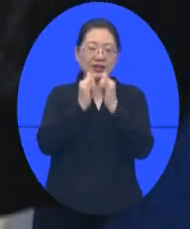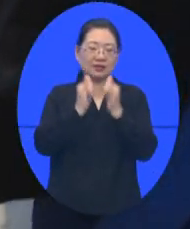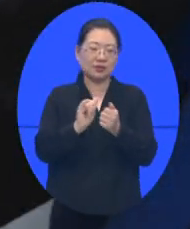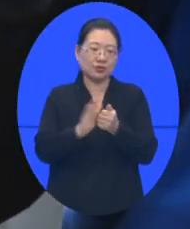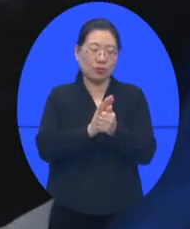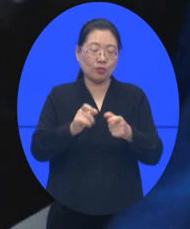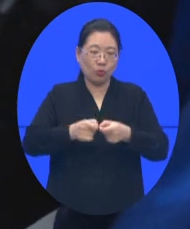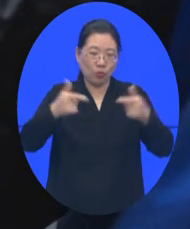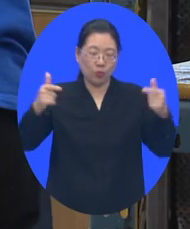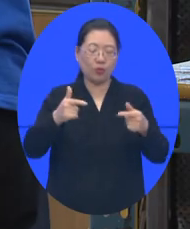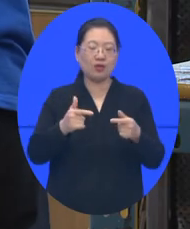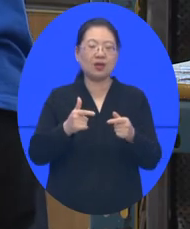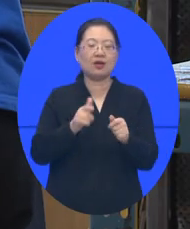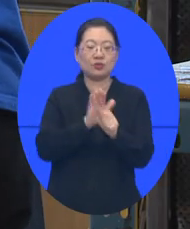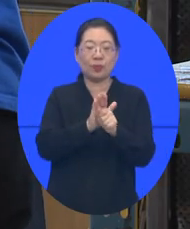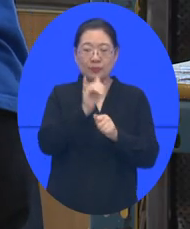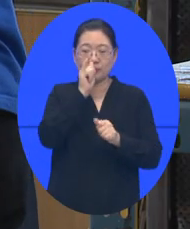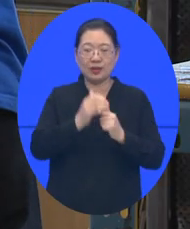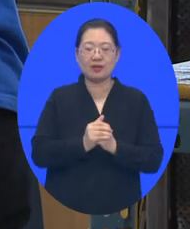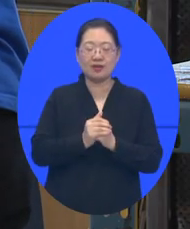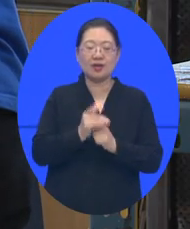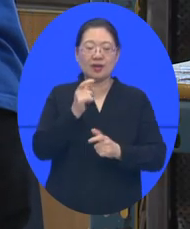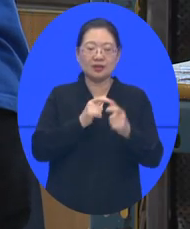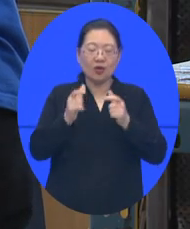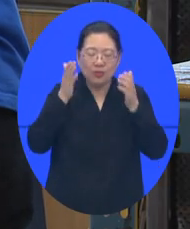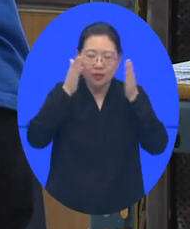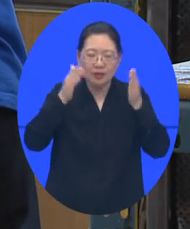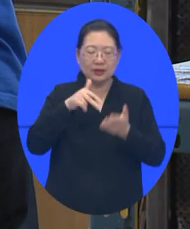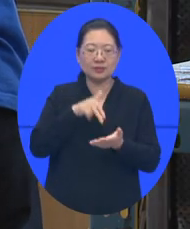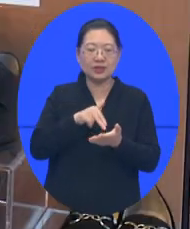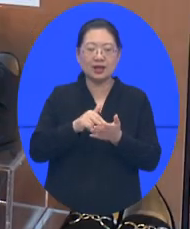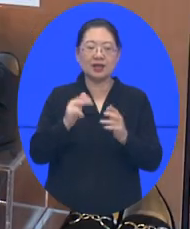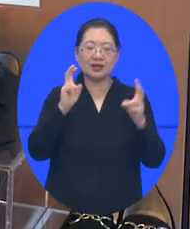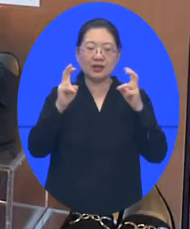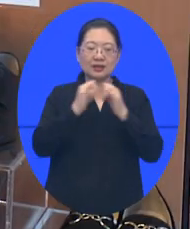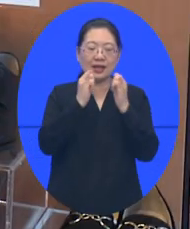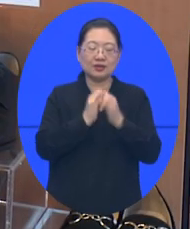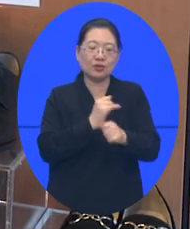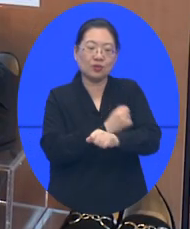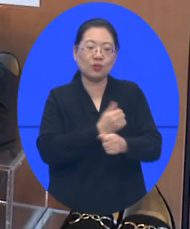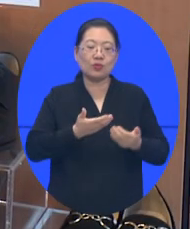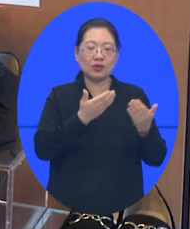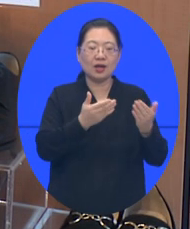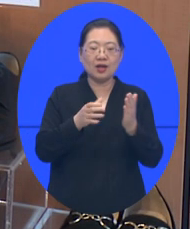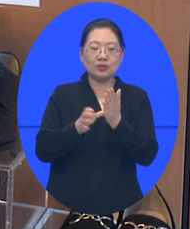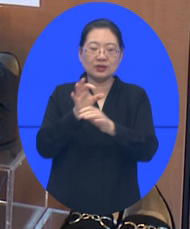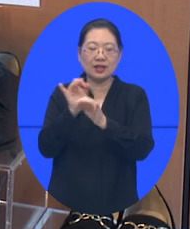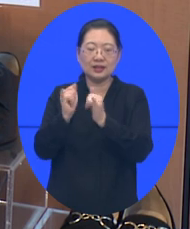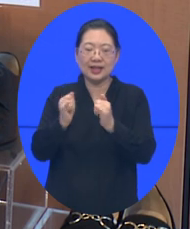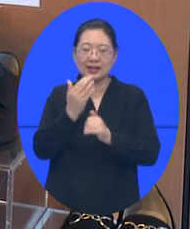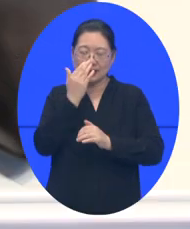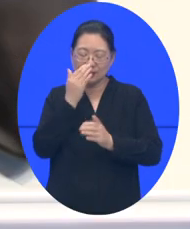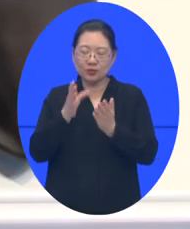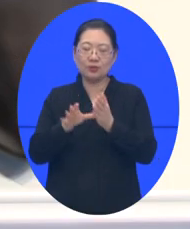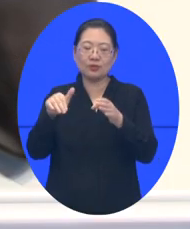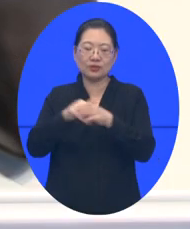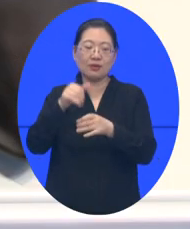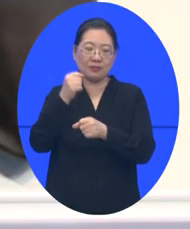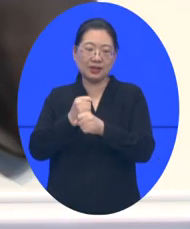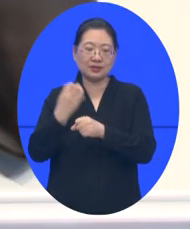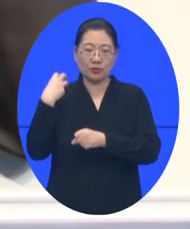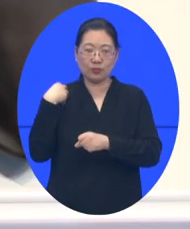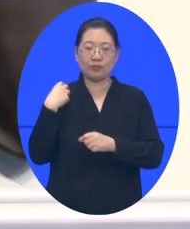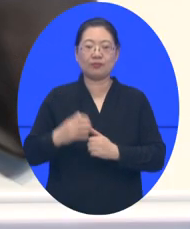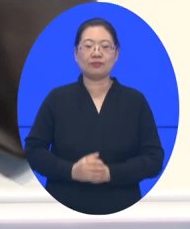물론 사회적 서비스 확충에도 기여합니다. 더 넓은 의미에선 기업의 사회적 공헌과 소비자들의 착한 소비